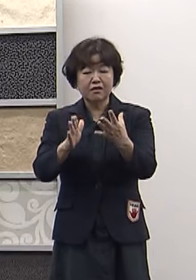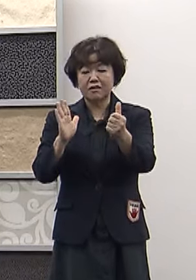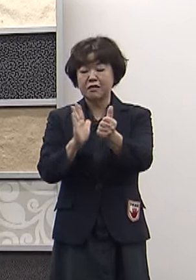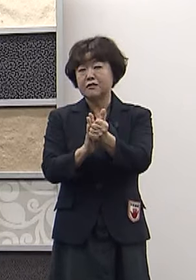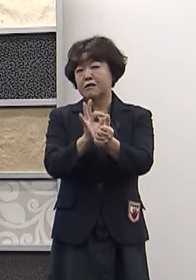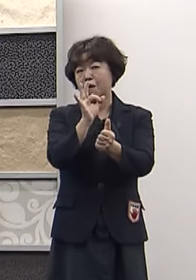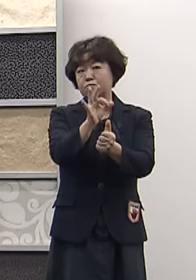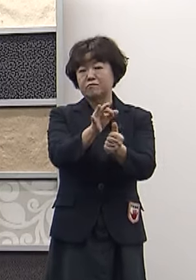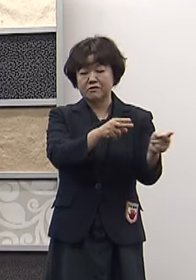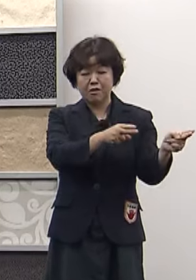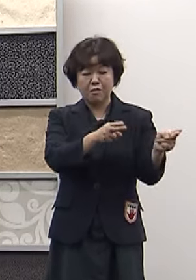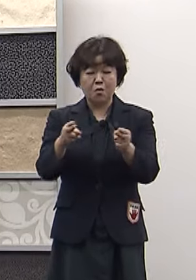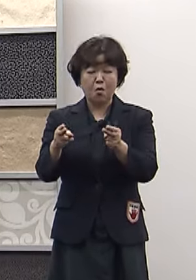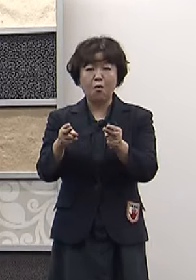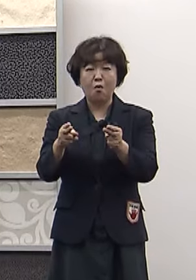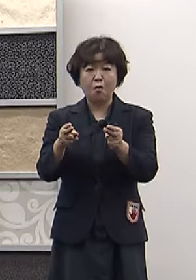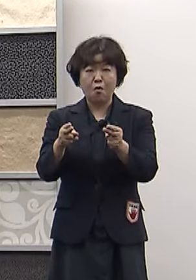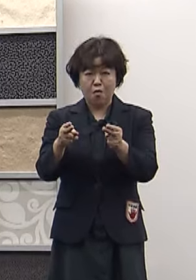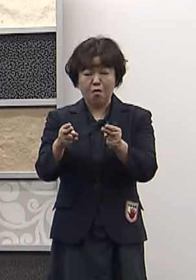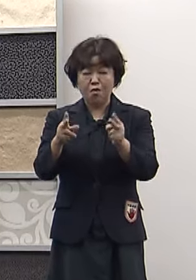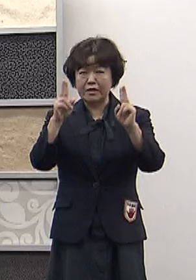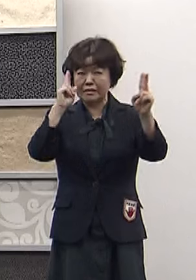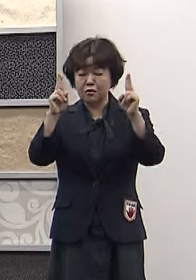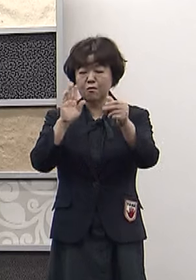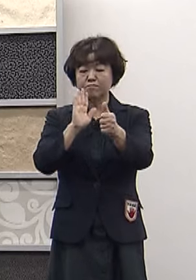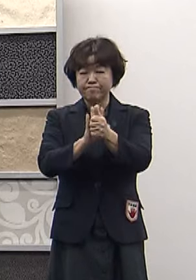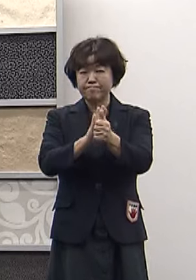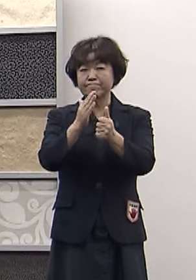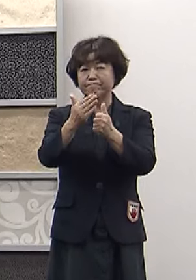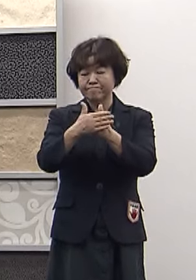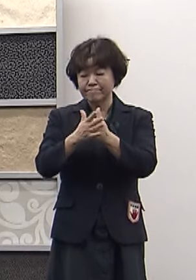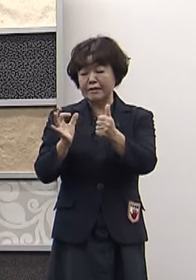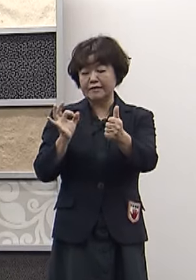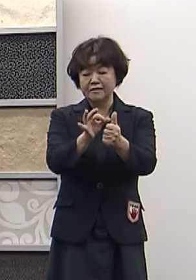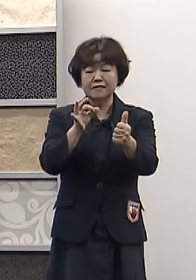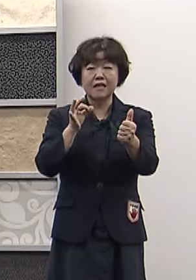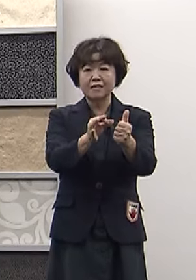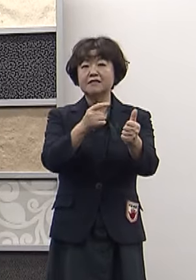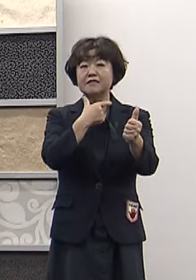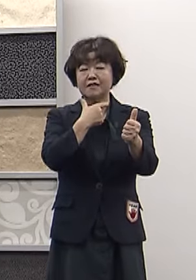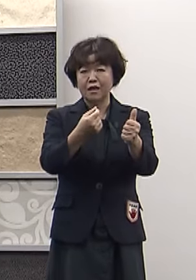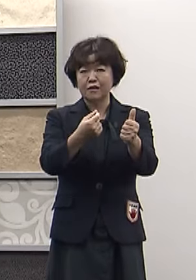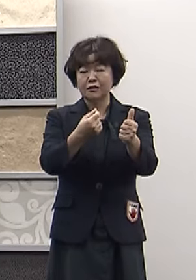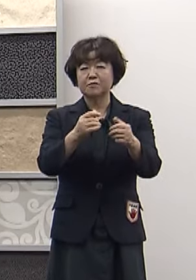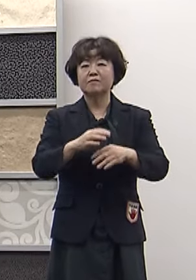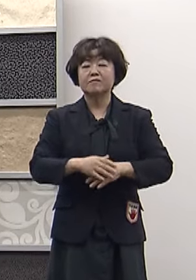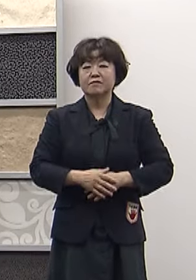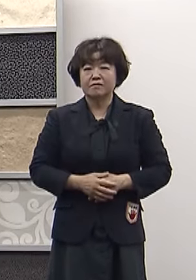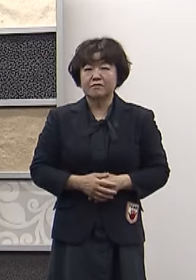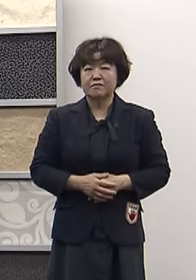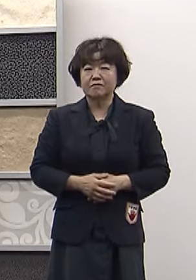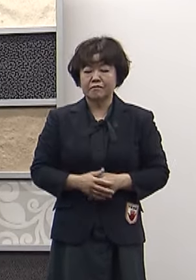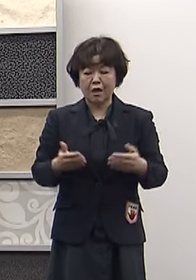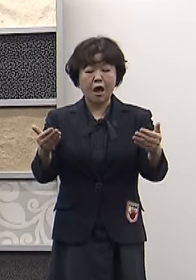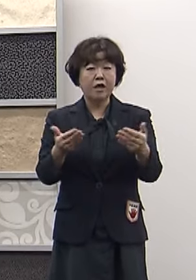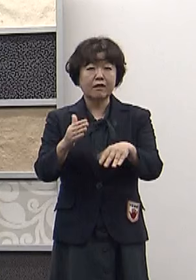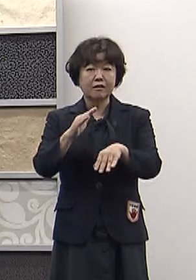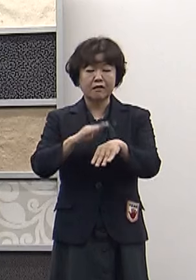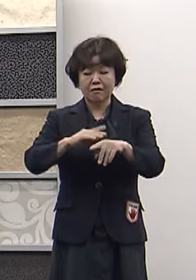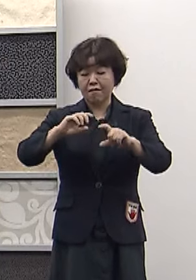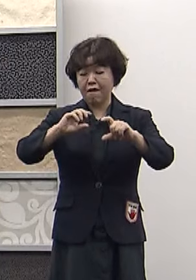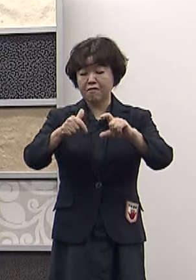し、県内企業と協調して支援をしてまいりたいと考えます。また働き方改革